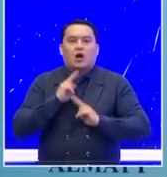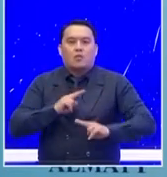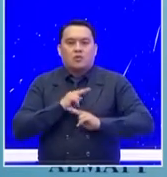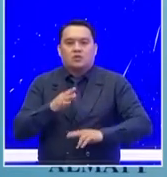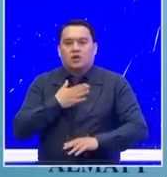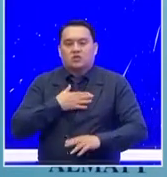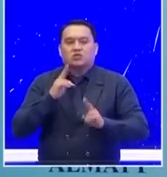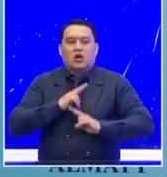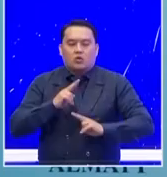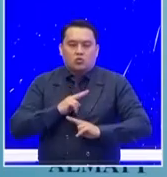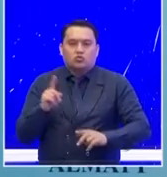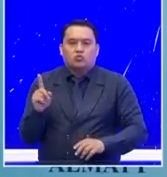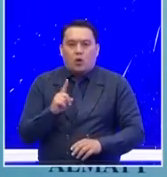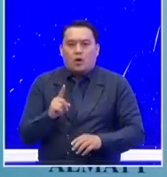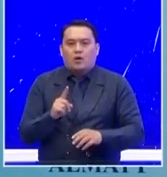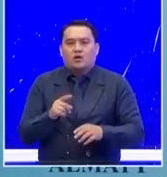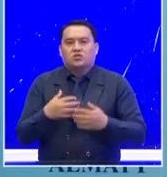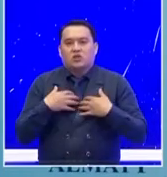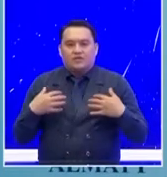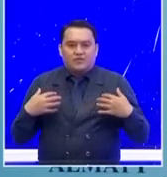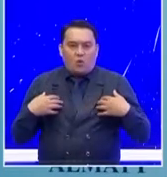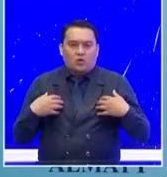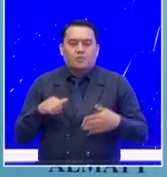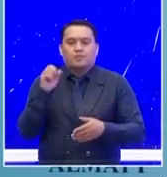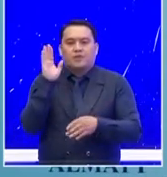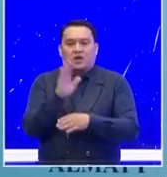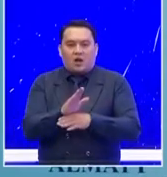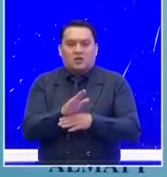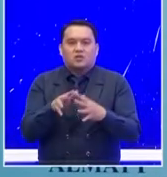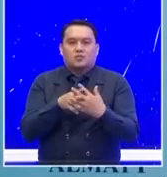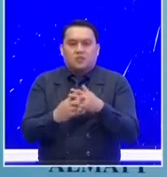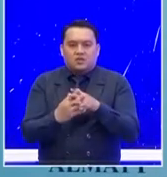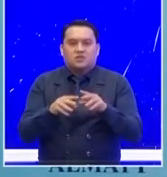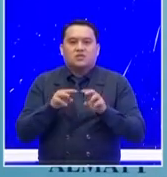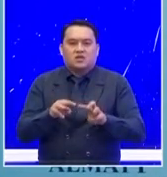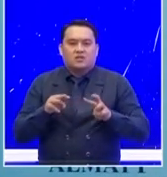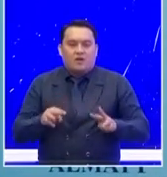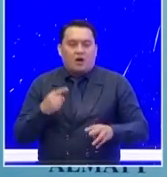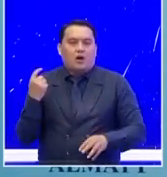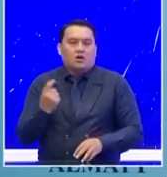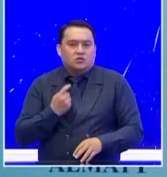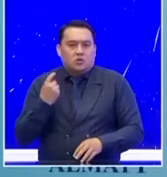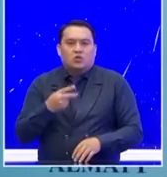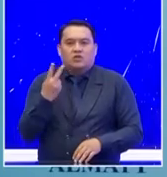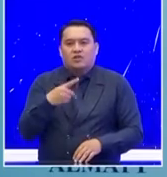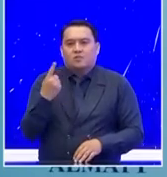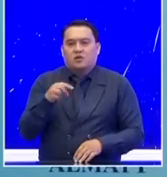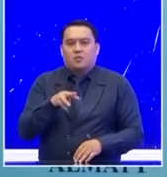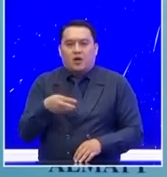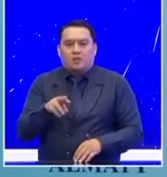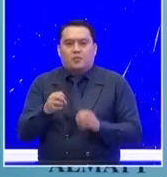наших сотрудников. Стоит отметить, для провоза скота на основании приказа министра сельского хозяйства Республики Казахстан от 21